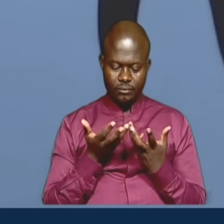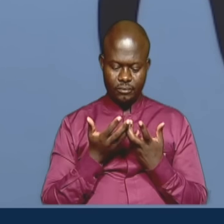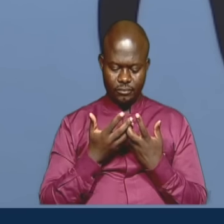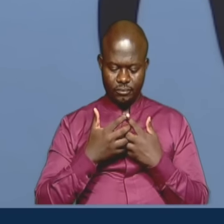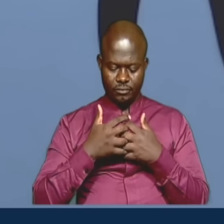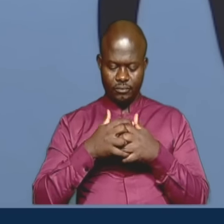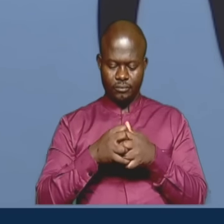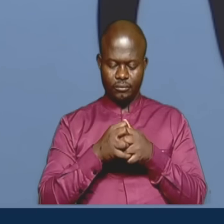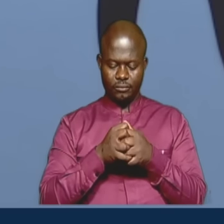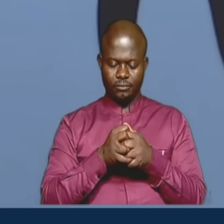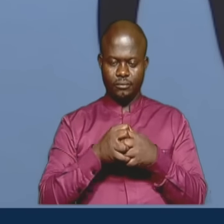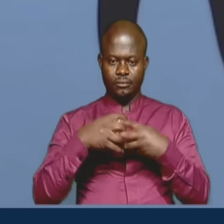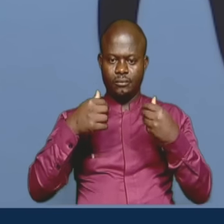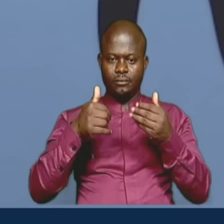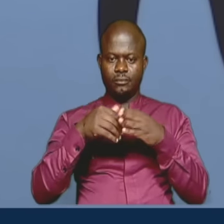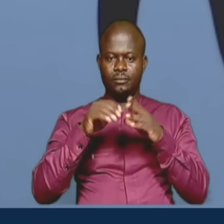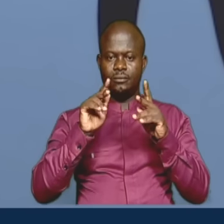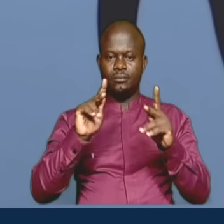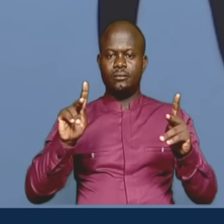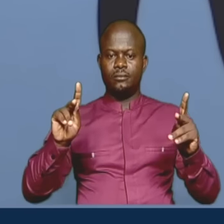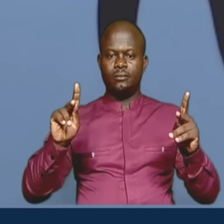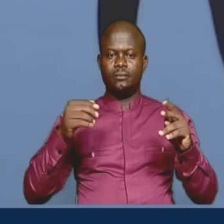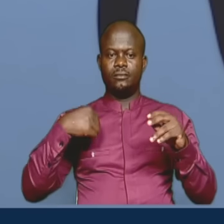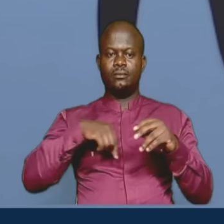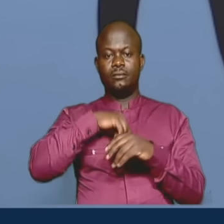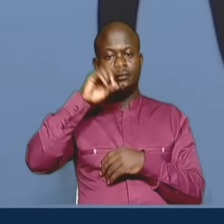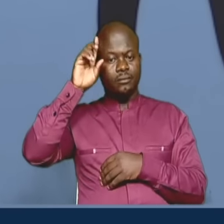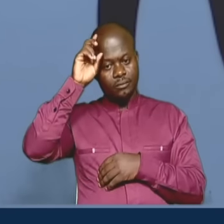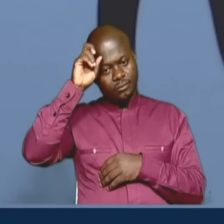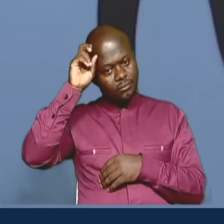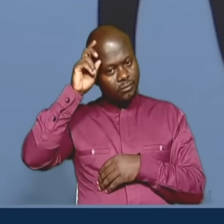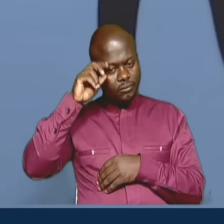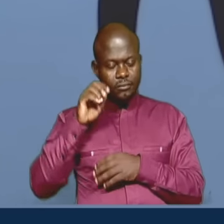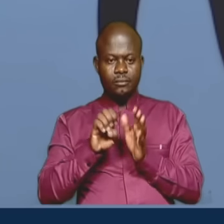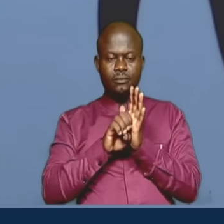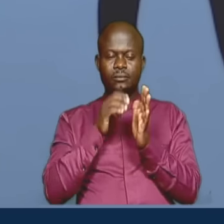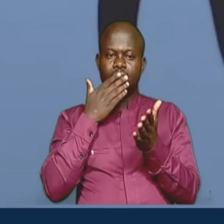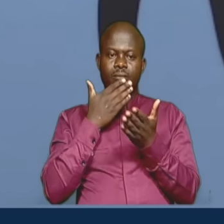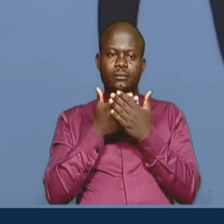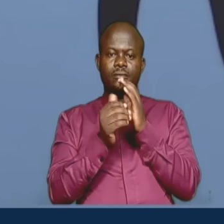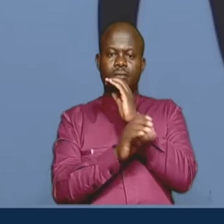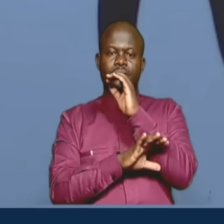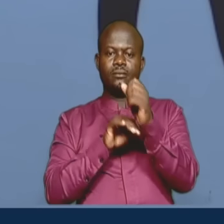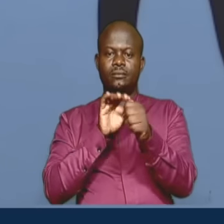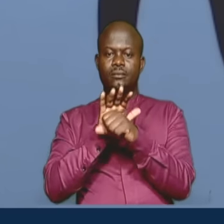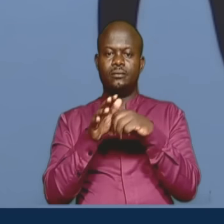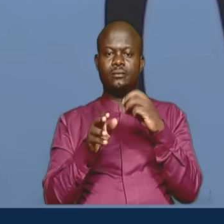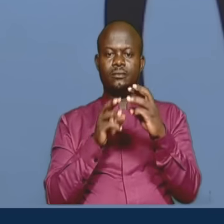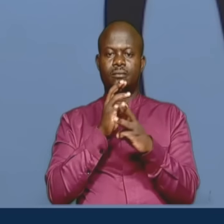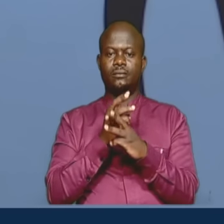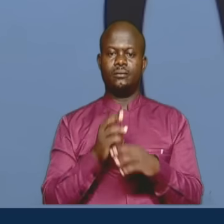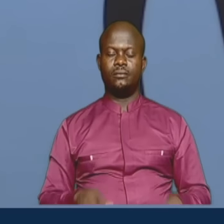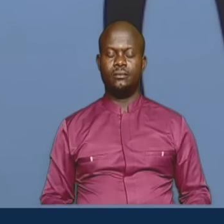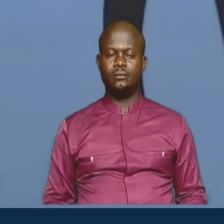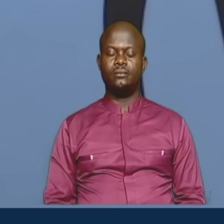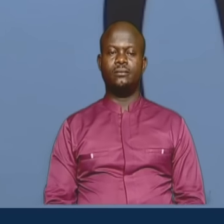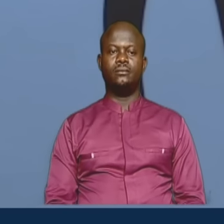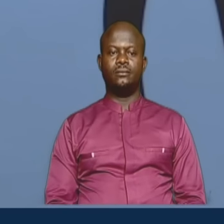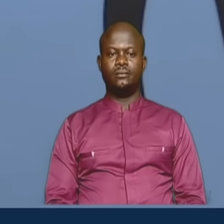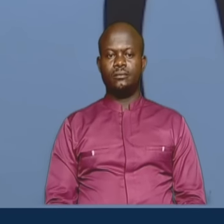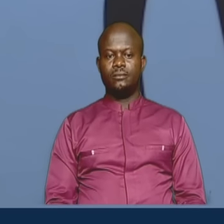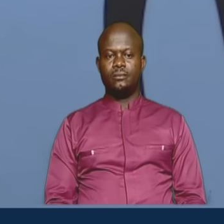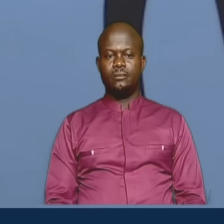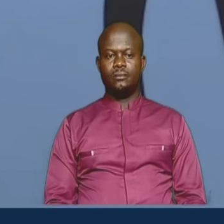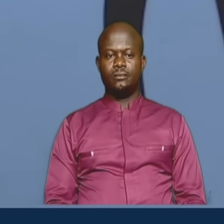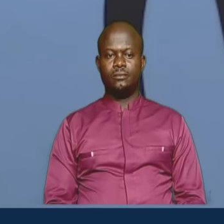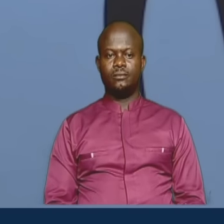bakaba babanye neza kandi mu mahoro. Ndatekereza ko muri urugero rwiza ku bihugu And I think that